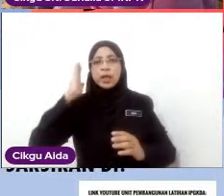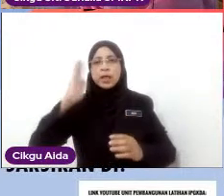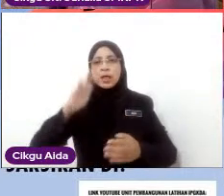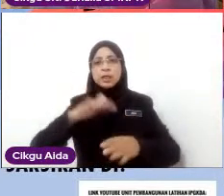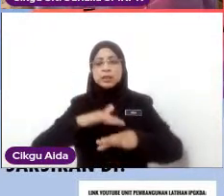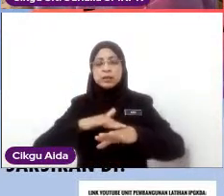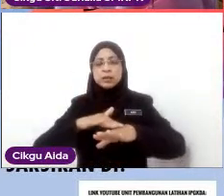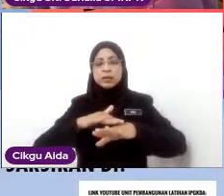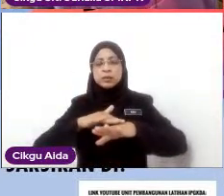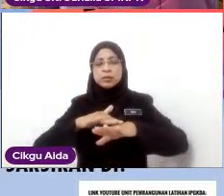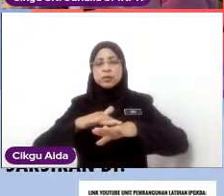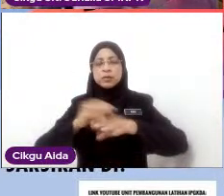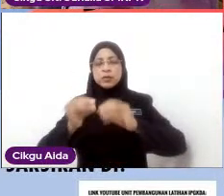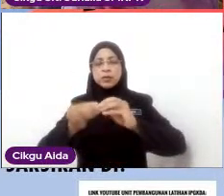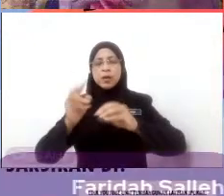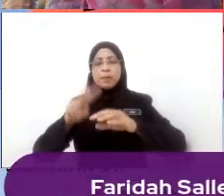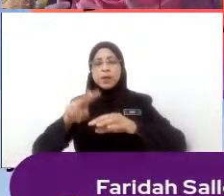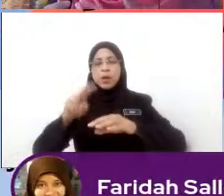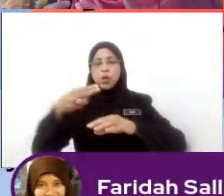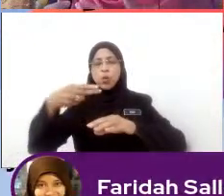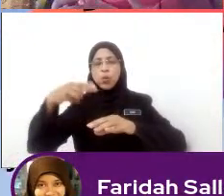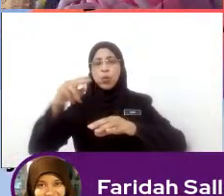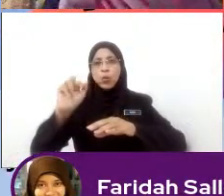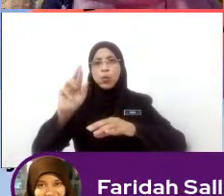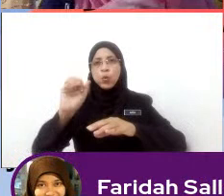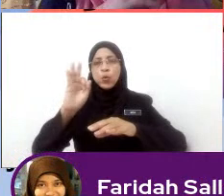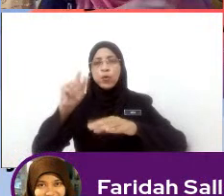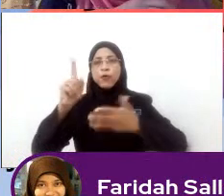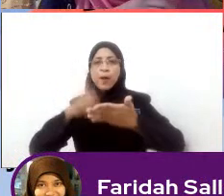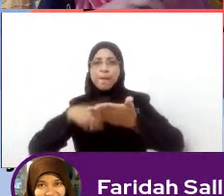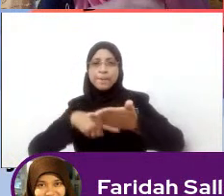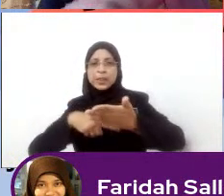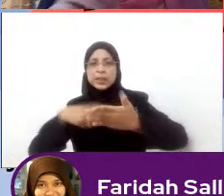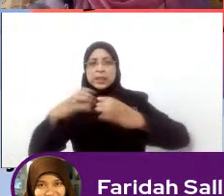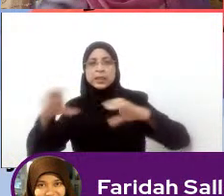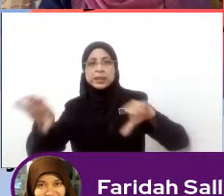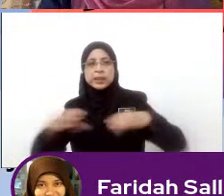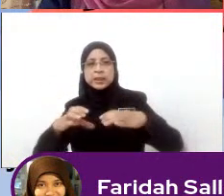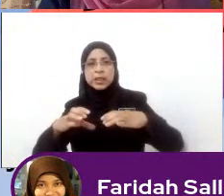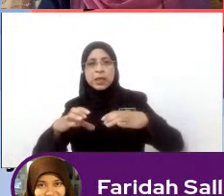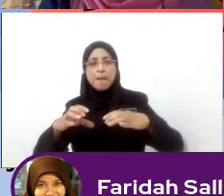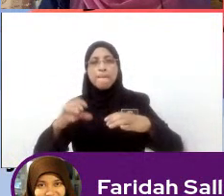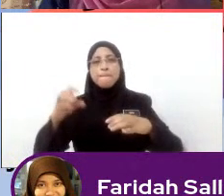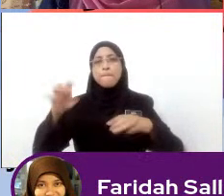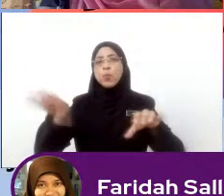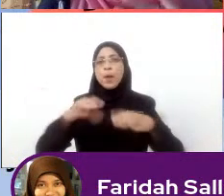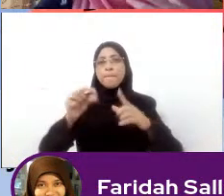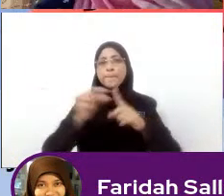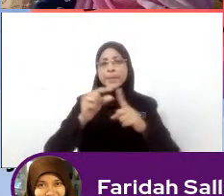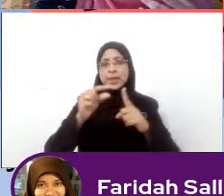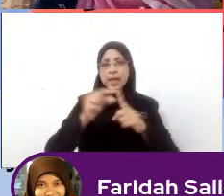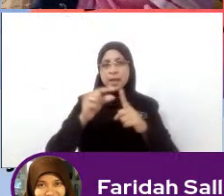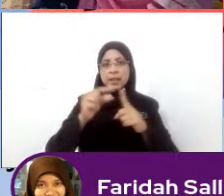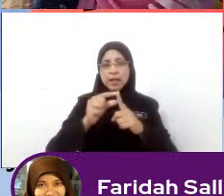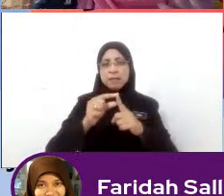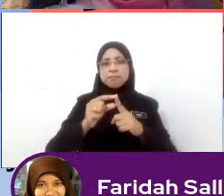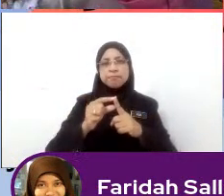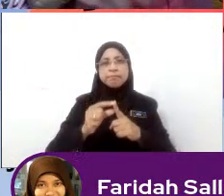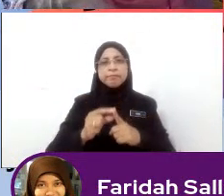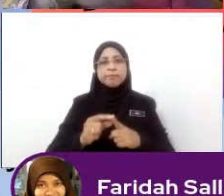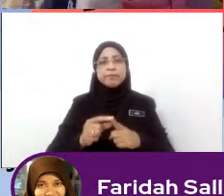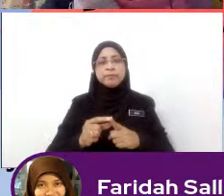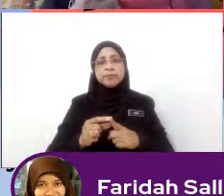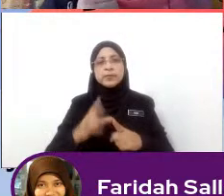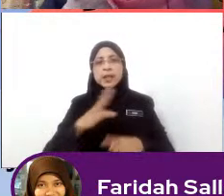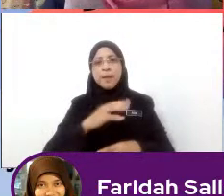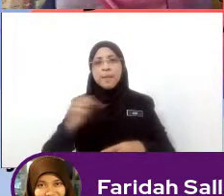tengok ni nombor apa, dan dia akan cipta. Dia akan buat perkataan. Memang jadi sambil-sambil dia